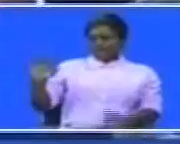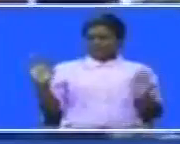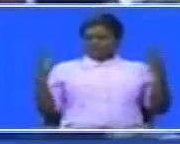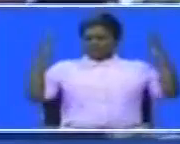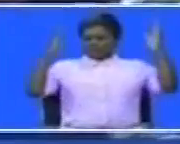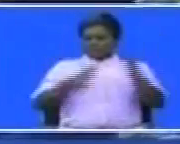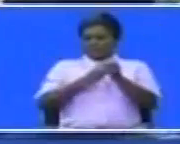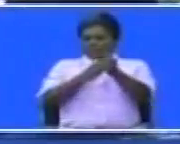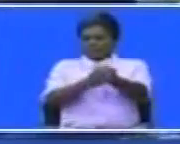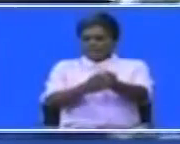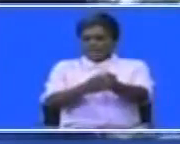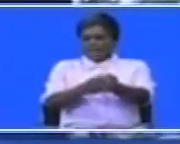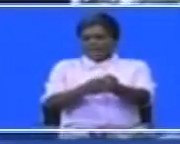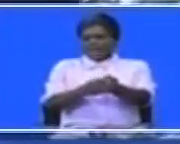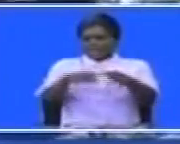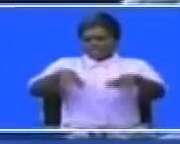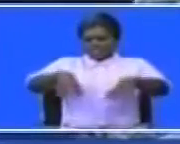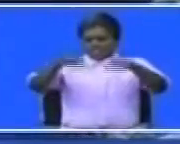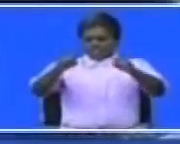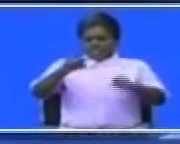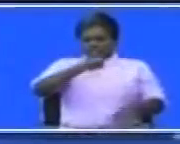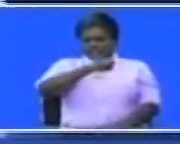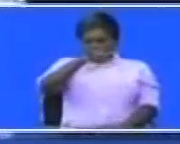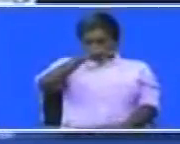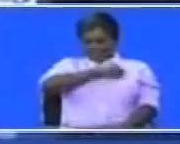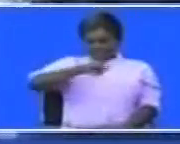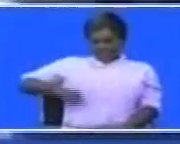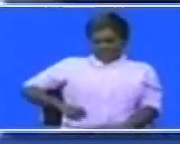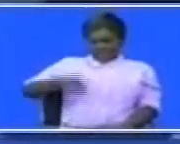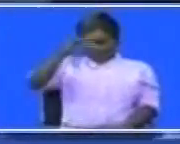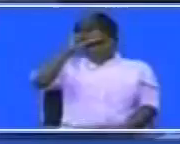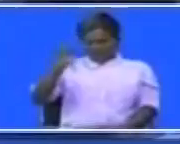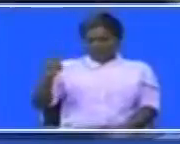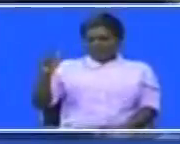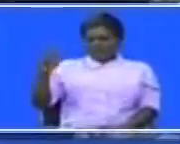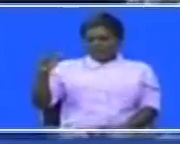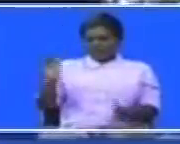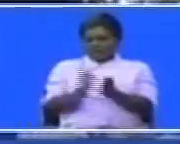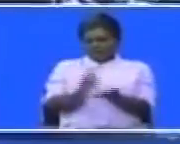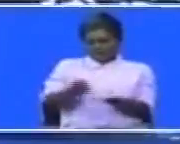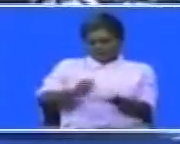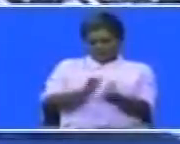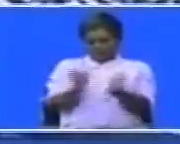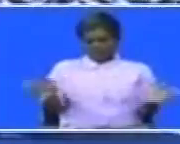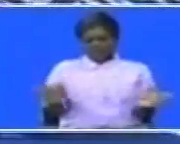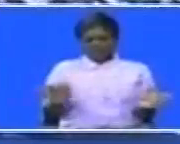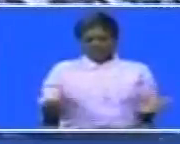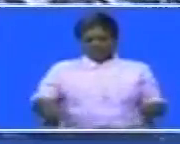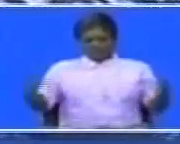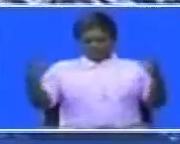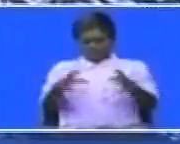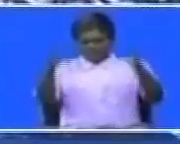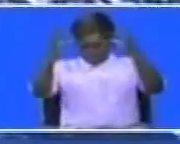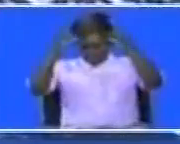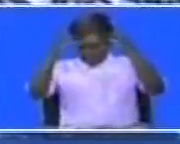na mwenyekiti wa chama hicho ambaye pia ni seneta wa Baringo Gideon Moi na katibu mkuu wa chama hicho Nick Salat. Chama